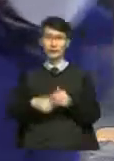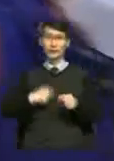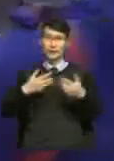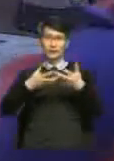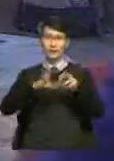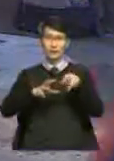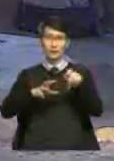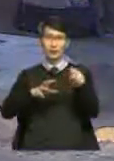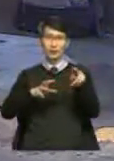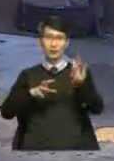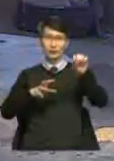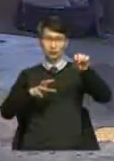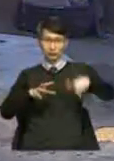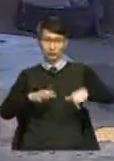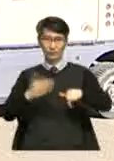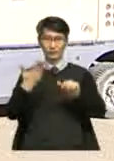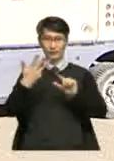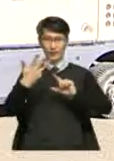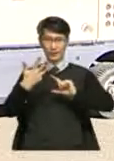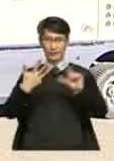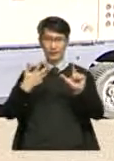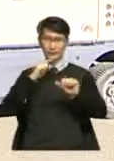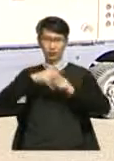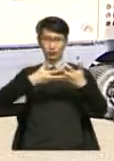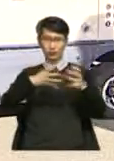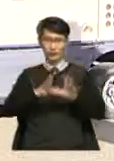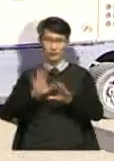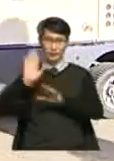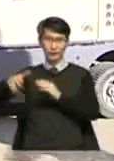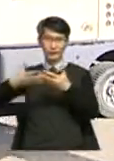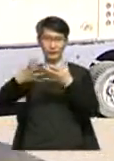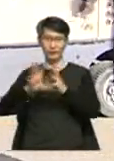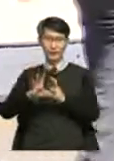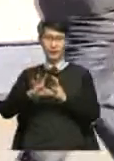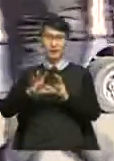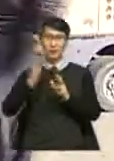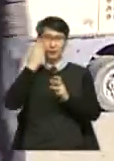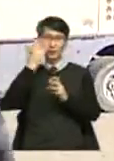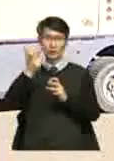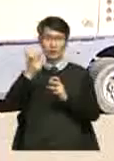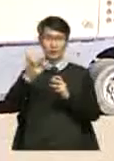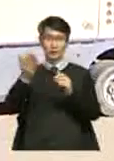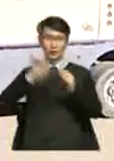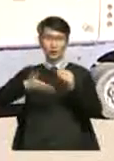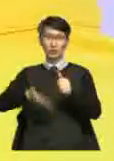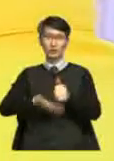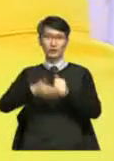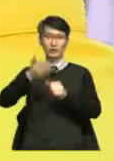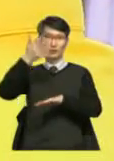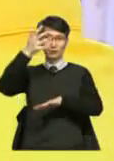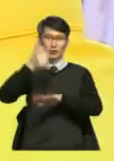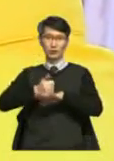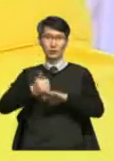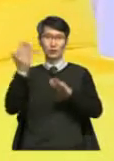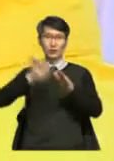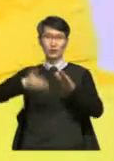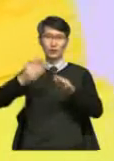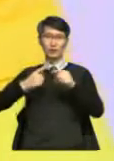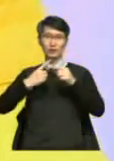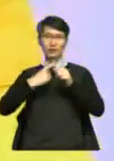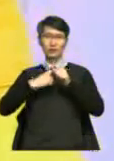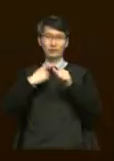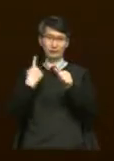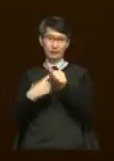정의당의 정현욱 예비후보가 지난 8일 더불어민주당과 미래통합당의 용산 선거구 공천 결과를 공개적으로